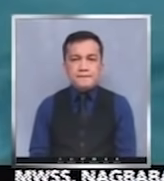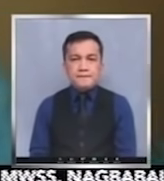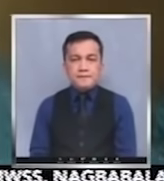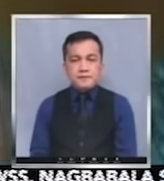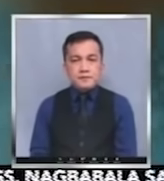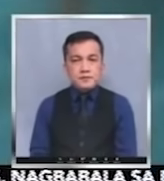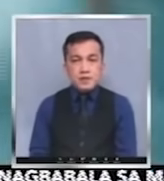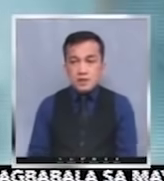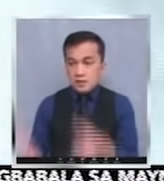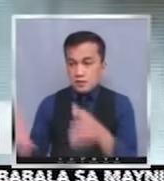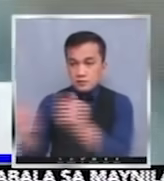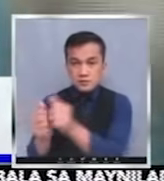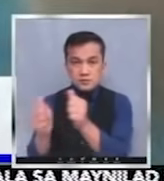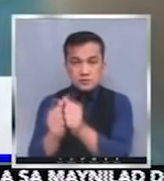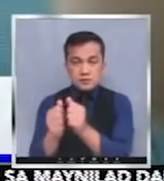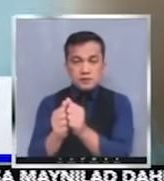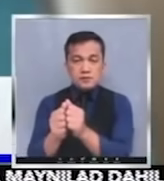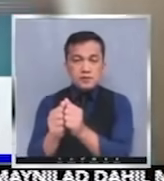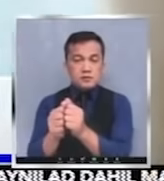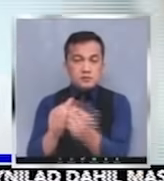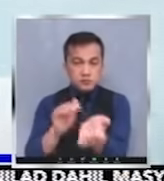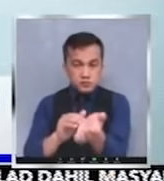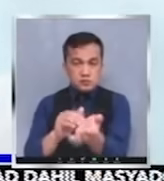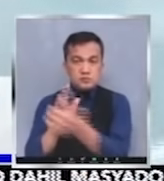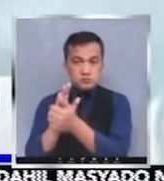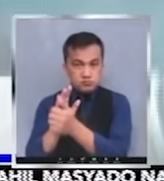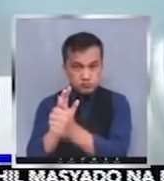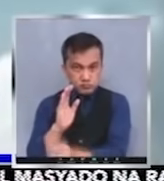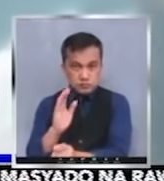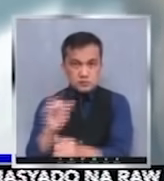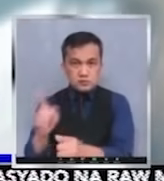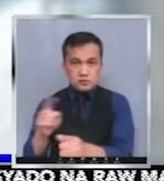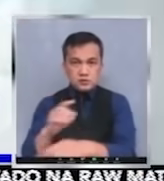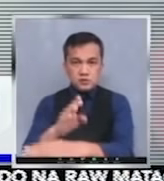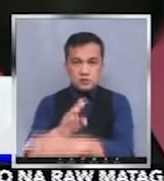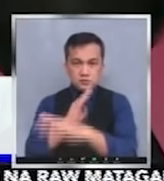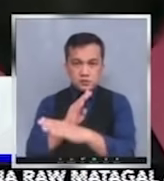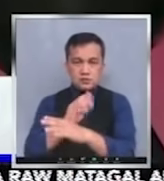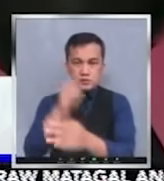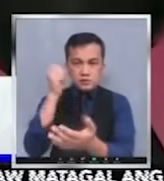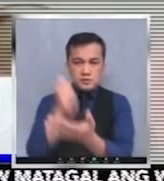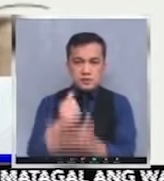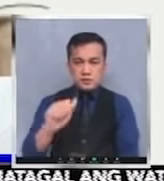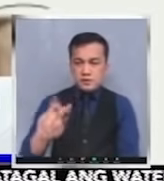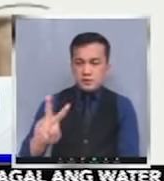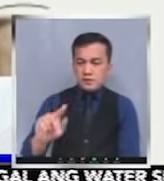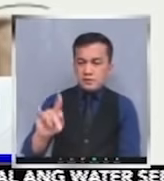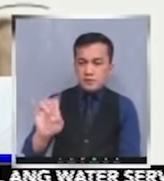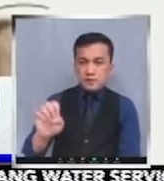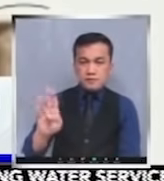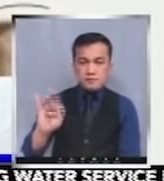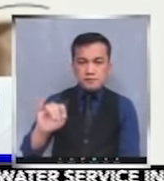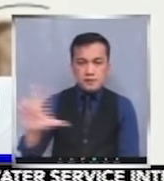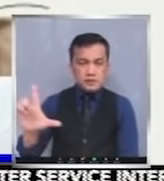Nagsama-sama ang ilang medical expert para hadlangan ang pagsasabatas ng vape bill. Mr. President, we appeal to you to veto